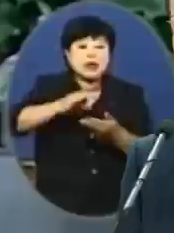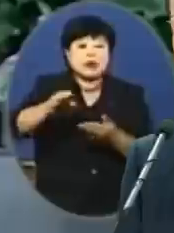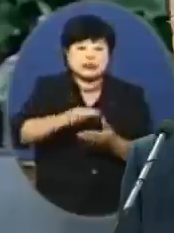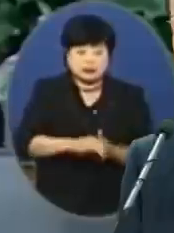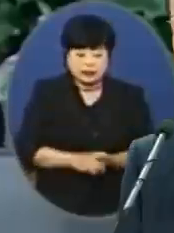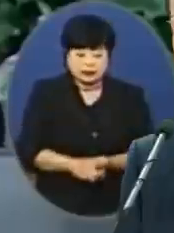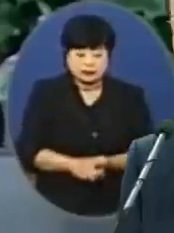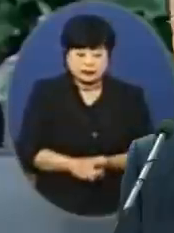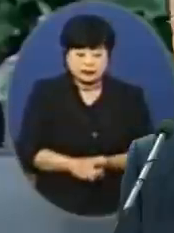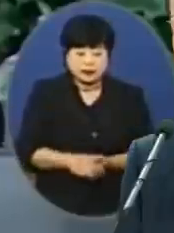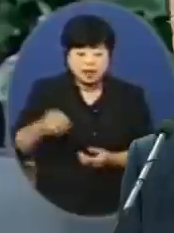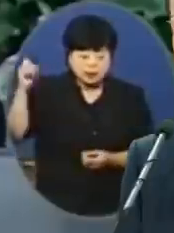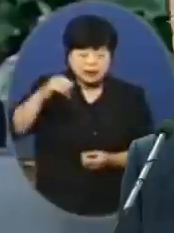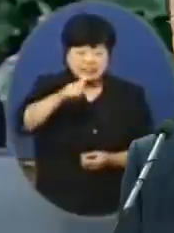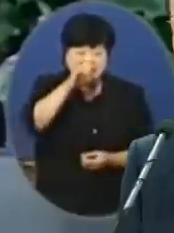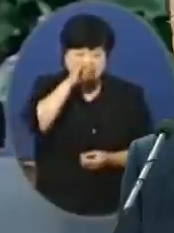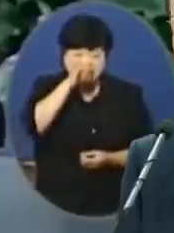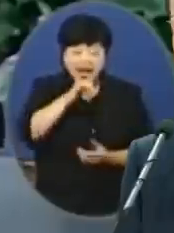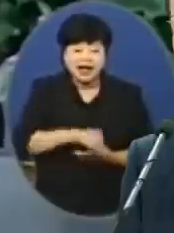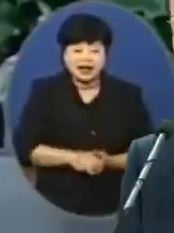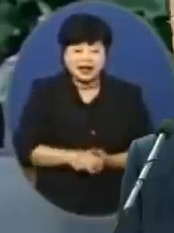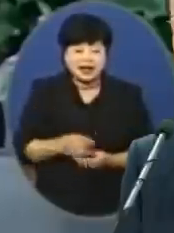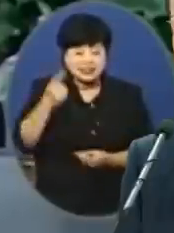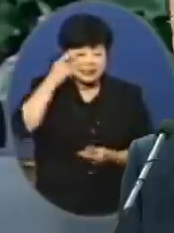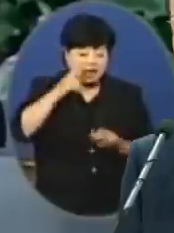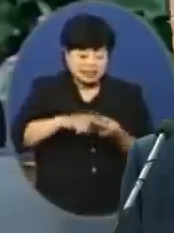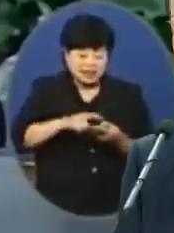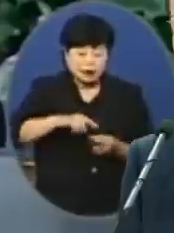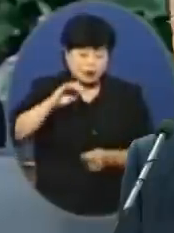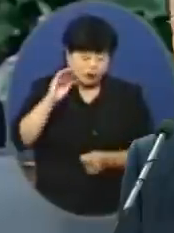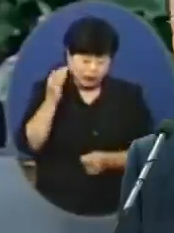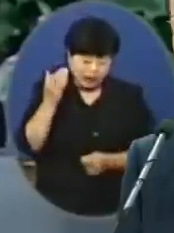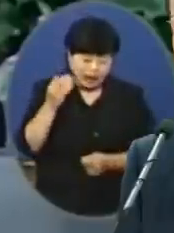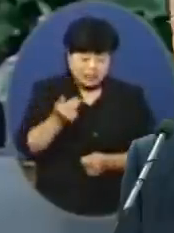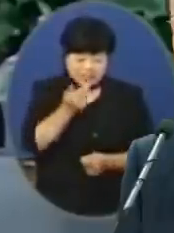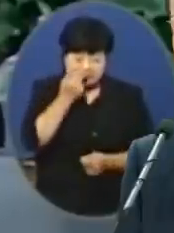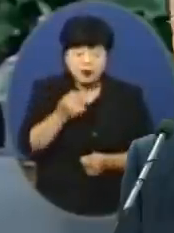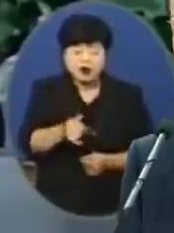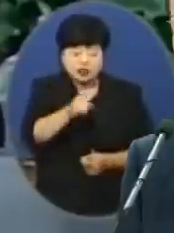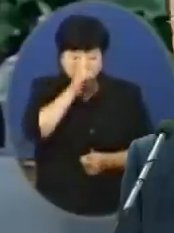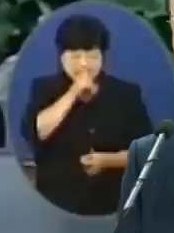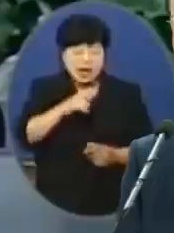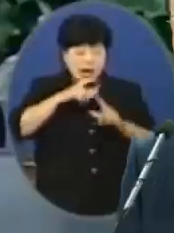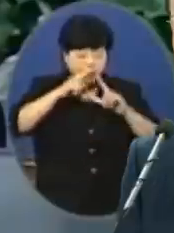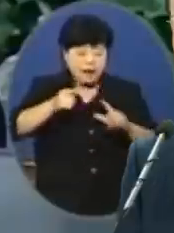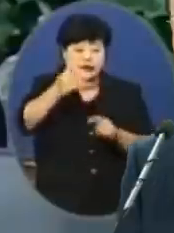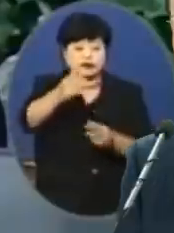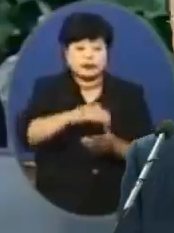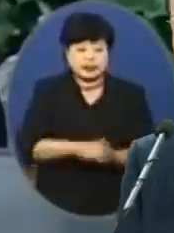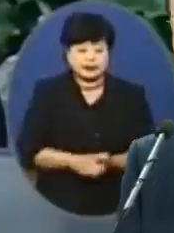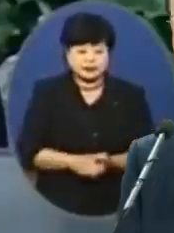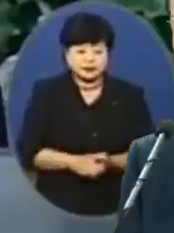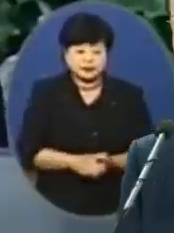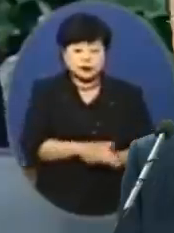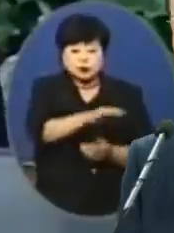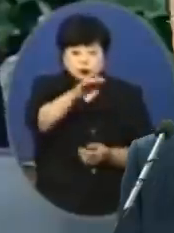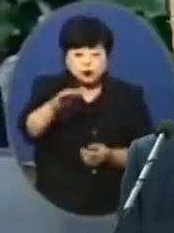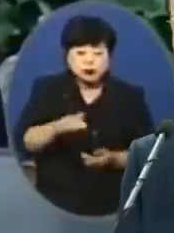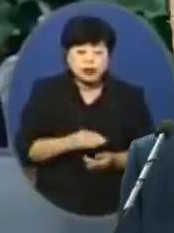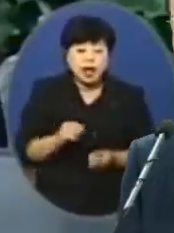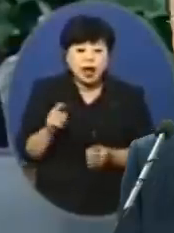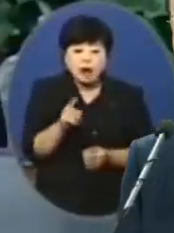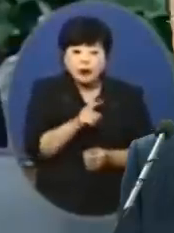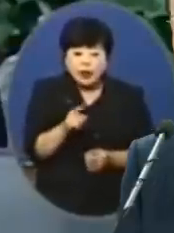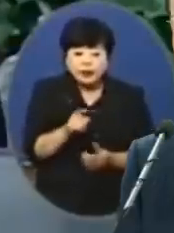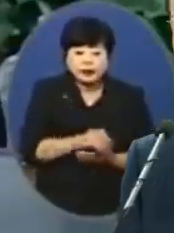것입니다. 빛이 있어라, 생각대로 생명이 있어라고 말씀해 주는 것입니다. 우리가